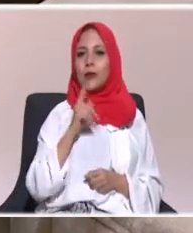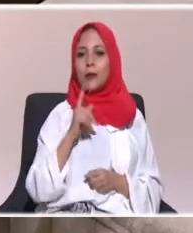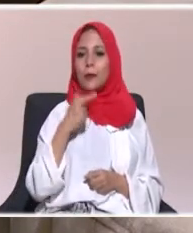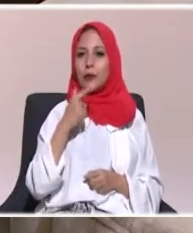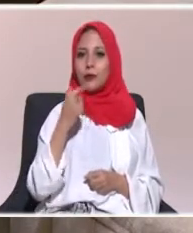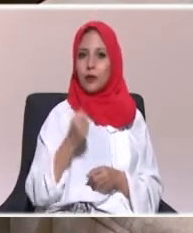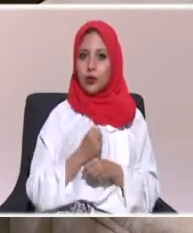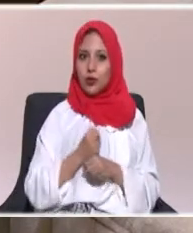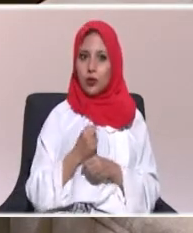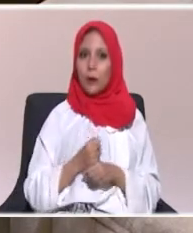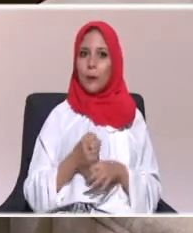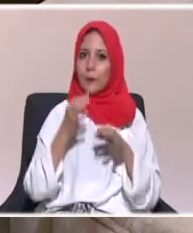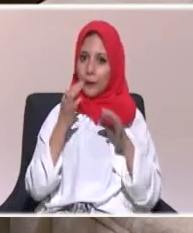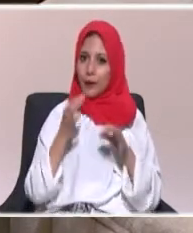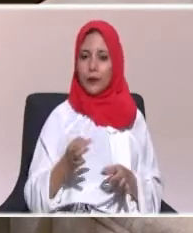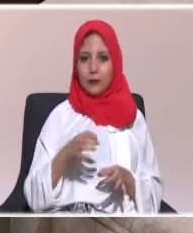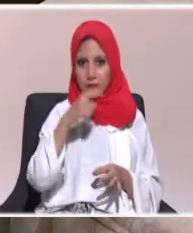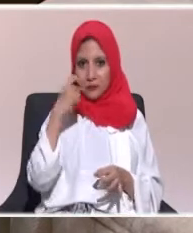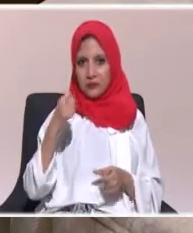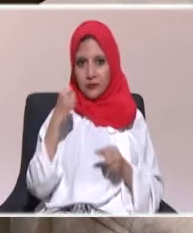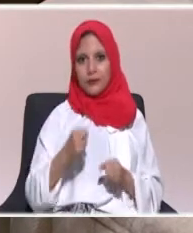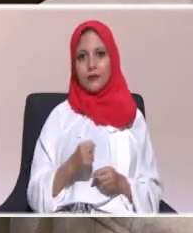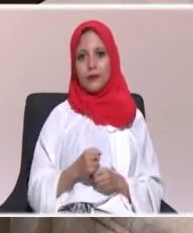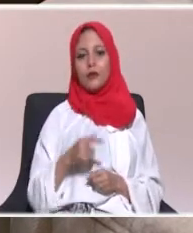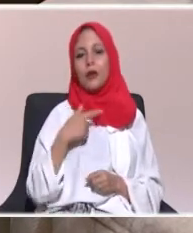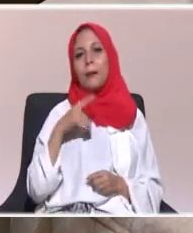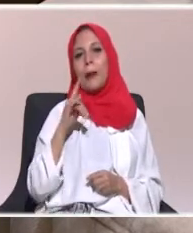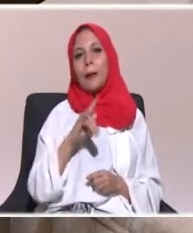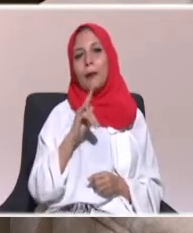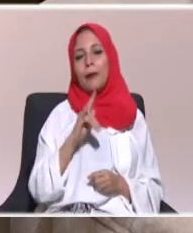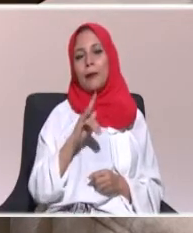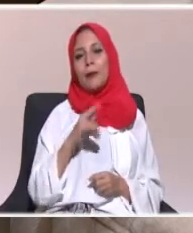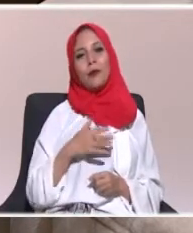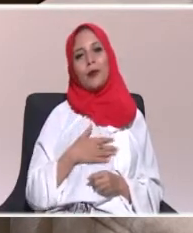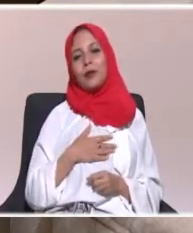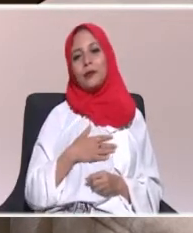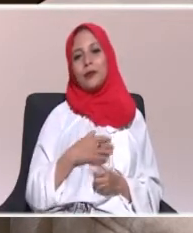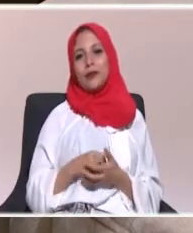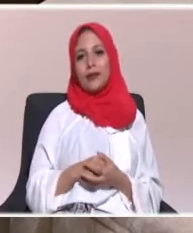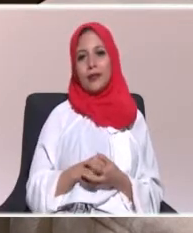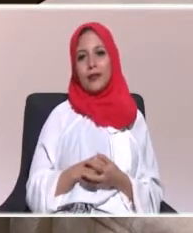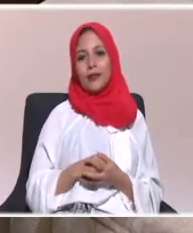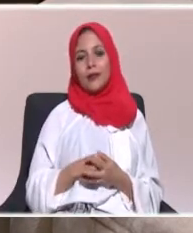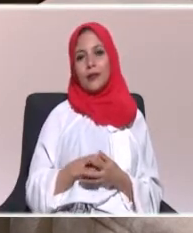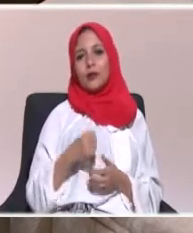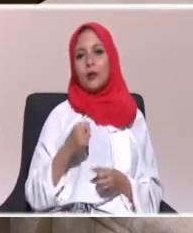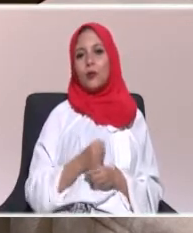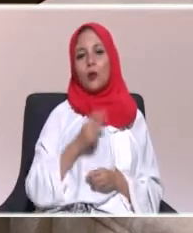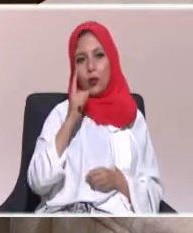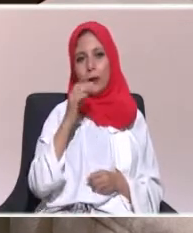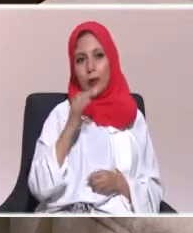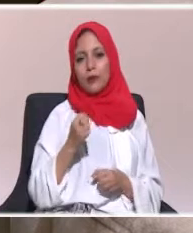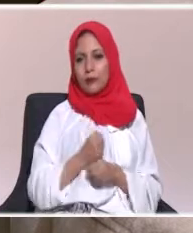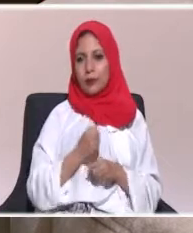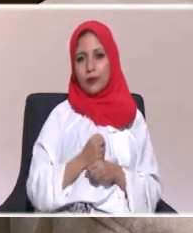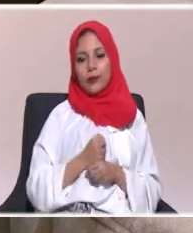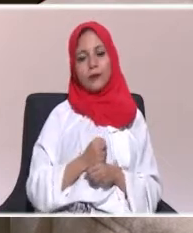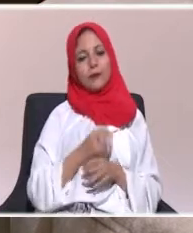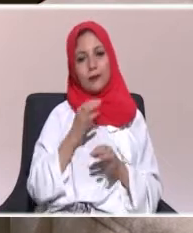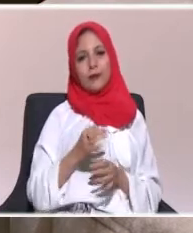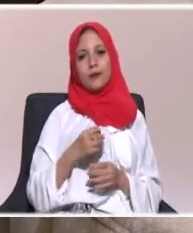التمثيل السهل الممتنع يا حبيبتي يا لولو يا حبيبي والله. يعني بس